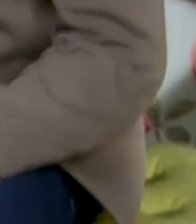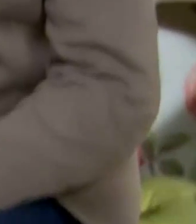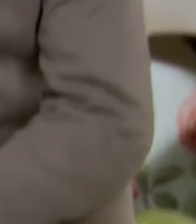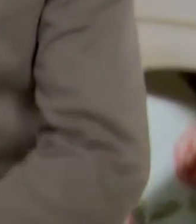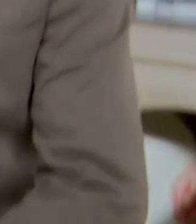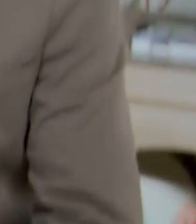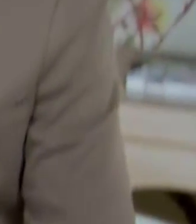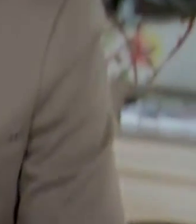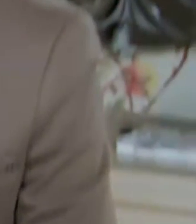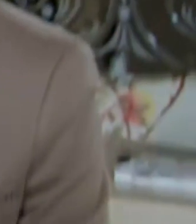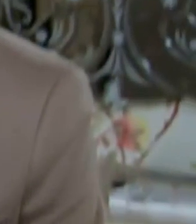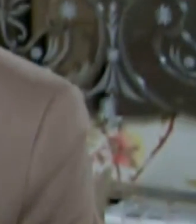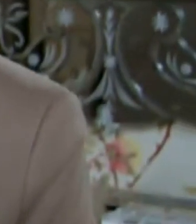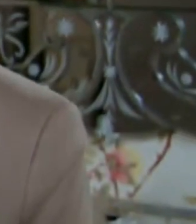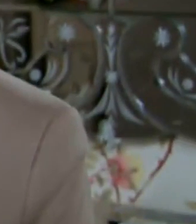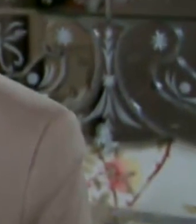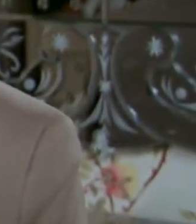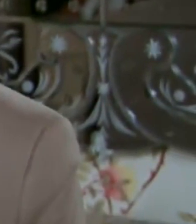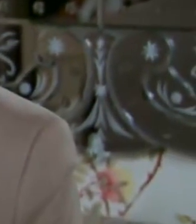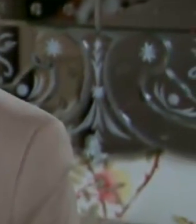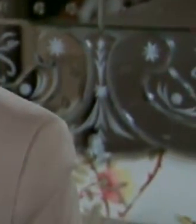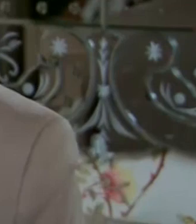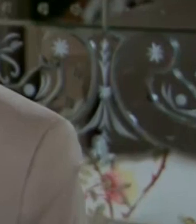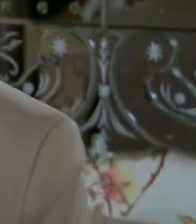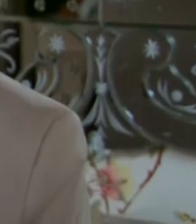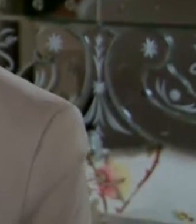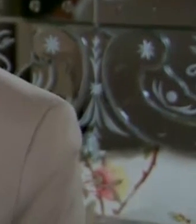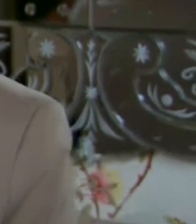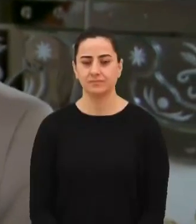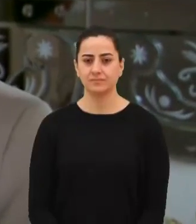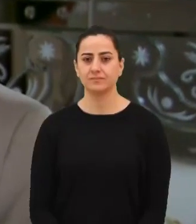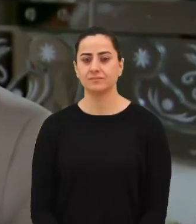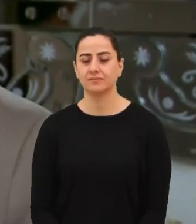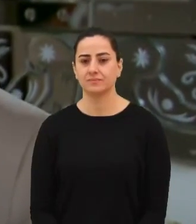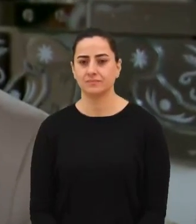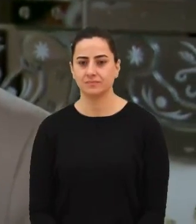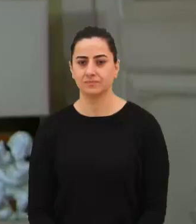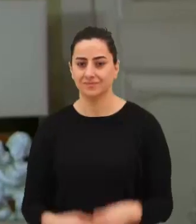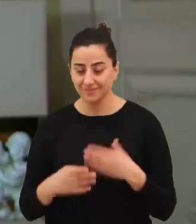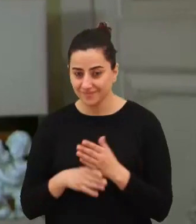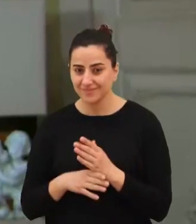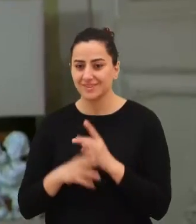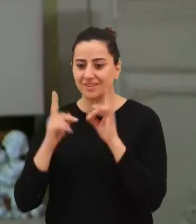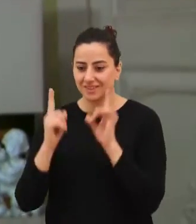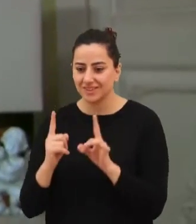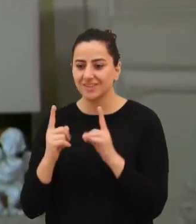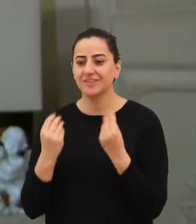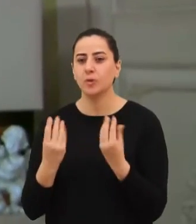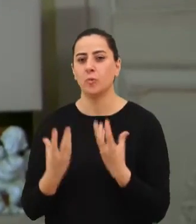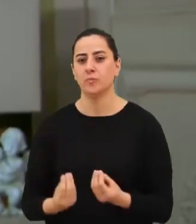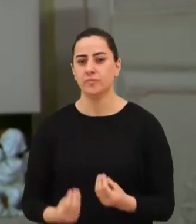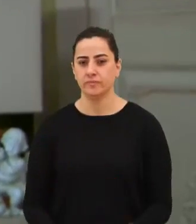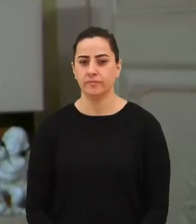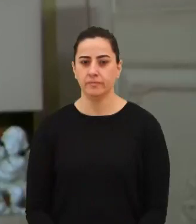Ramin şifonyerin önünde, Nazlı ise hemen karşısında yatağın üzerine oturmuş. Aslında baş başa kalmamız yakışı oldu.